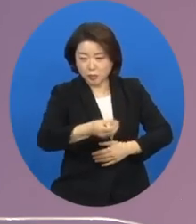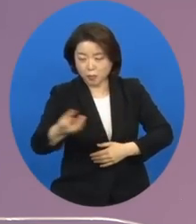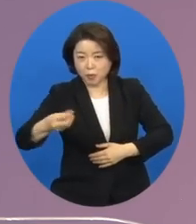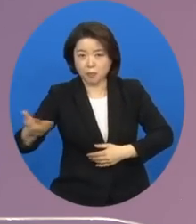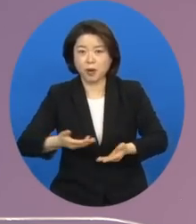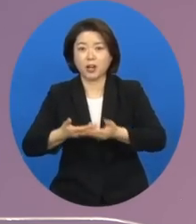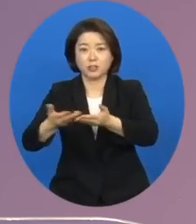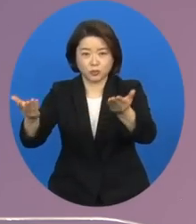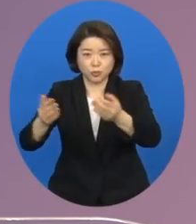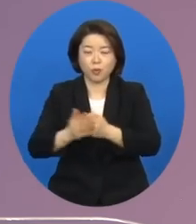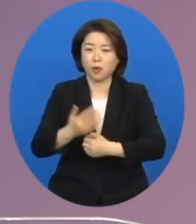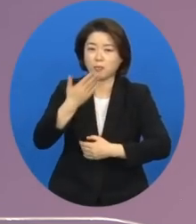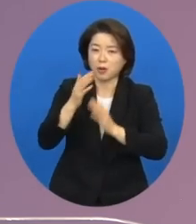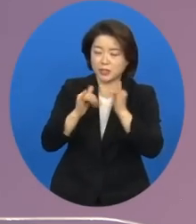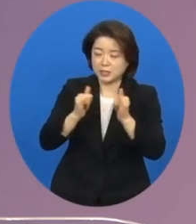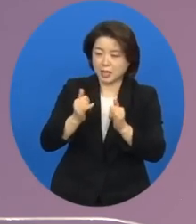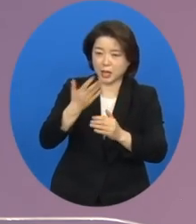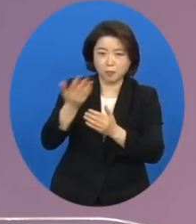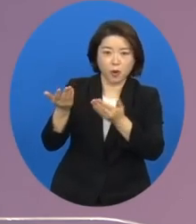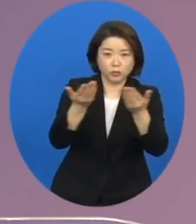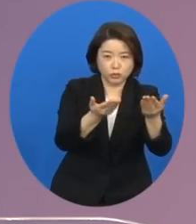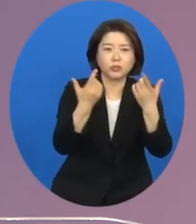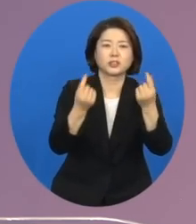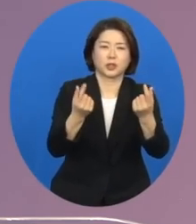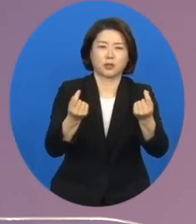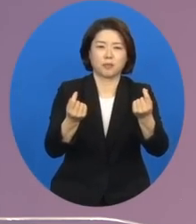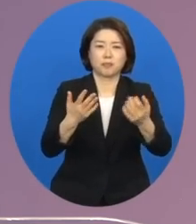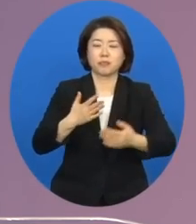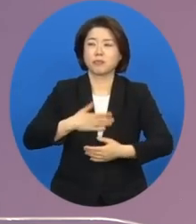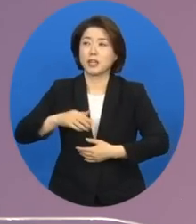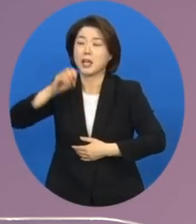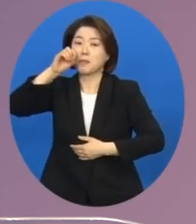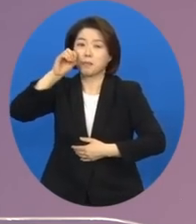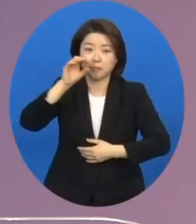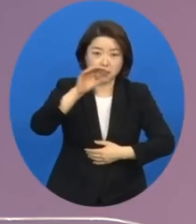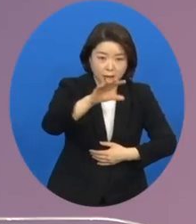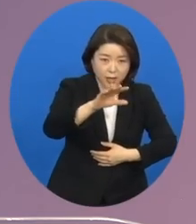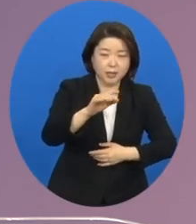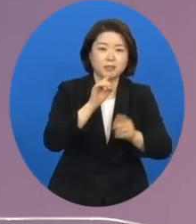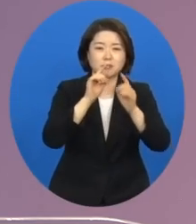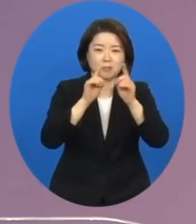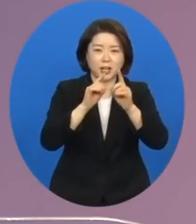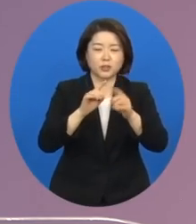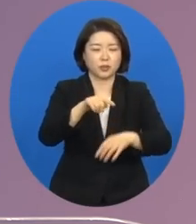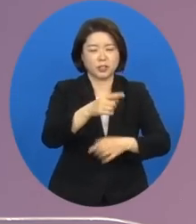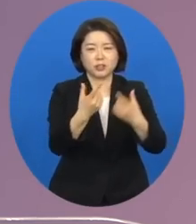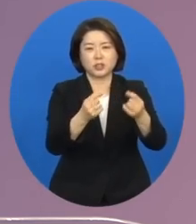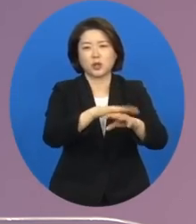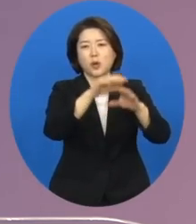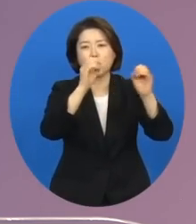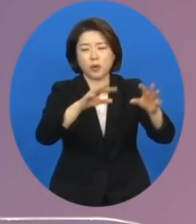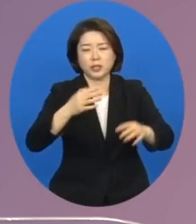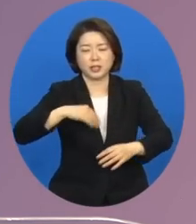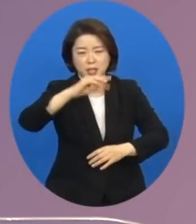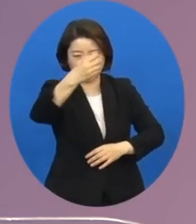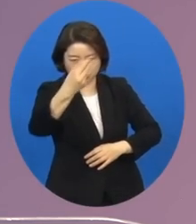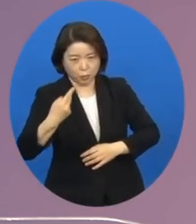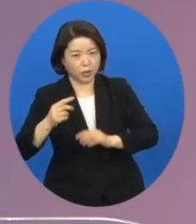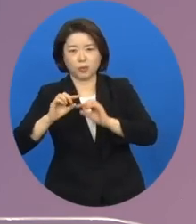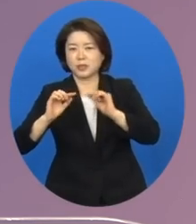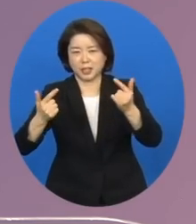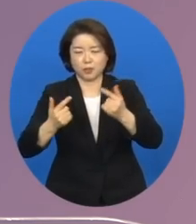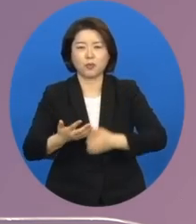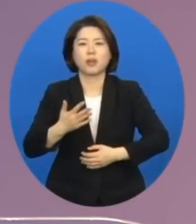먹는 자에게는 양식을 줌과 같이 내 입에서 나가는 말도 이와 같이 헛되이 내게로 되돌아오지 아니하고